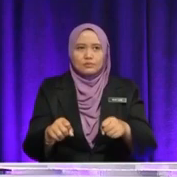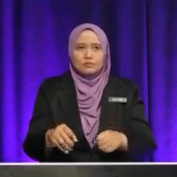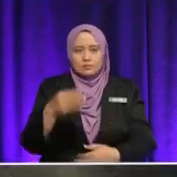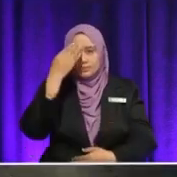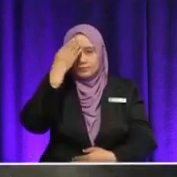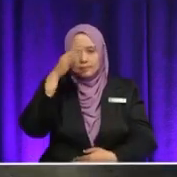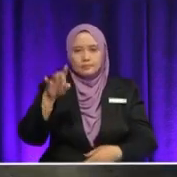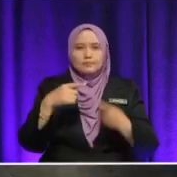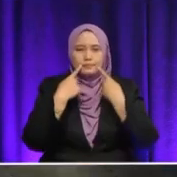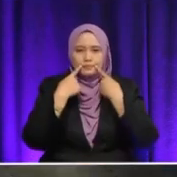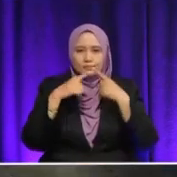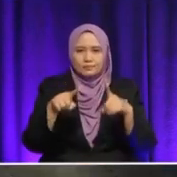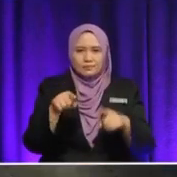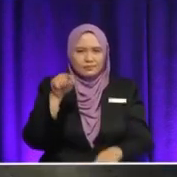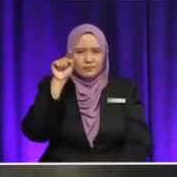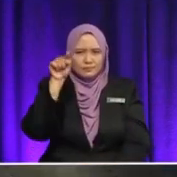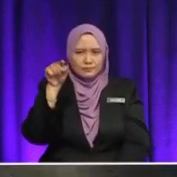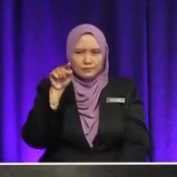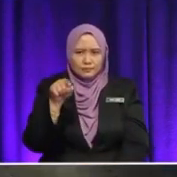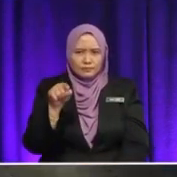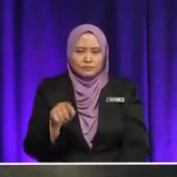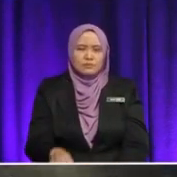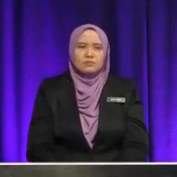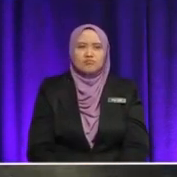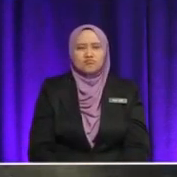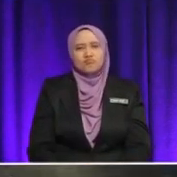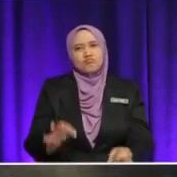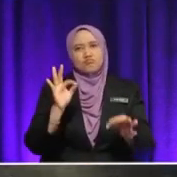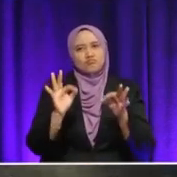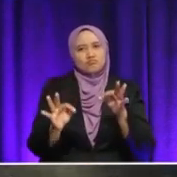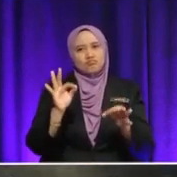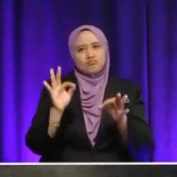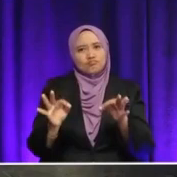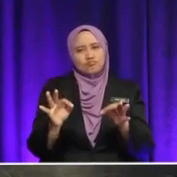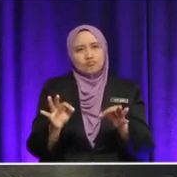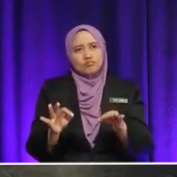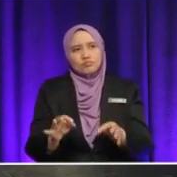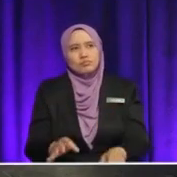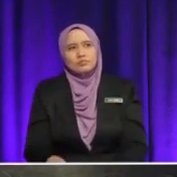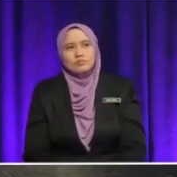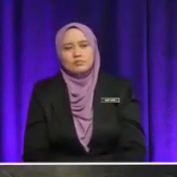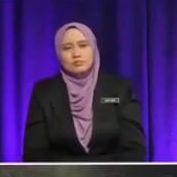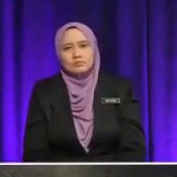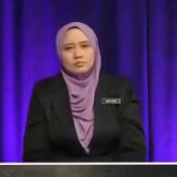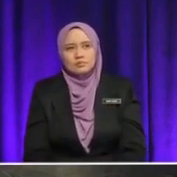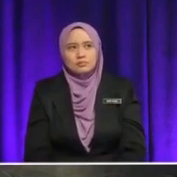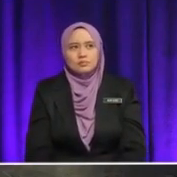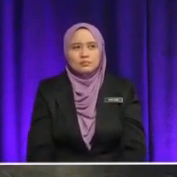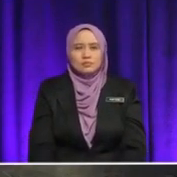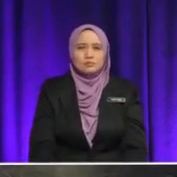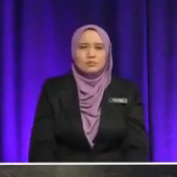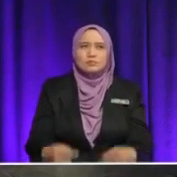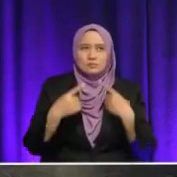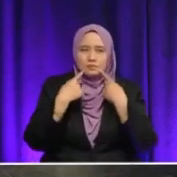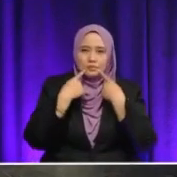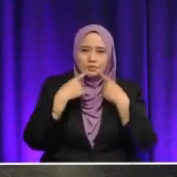berbanding dengan jawaban yang penuh selidik misalnya briket sebabnya di vagina nav.net tanya oh tobago sakit banget